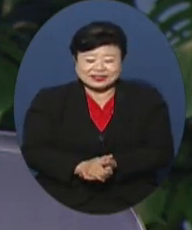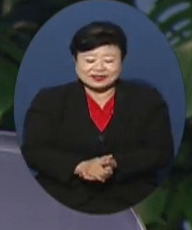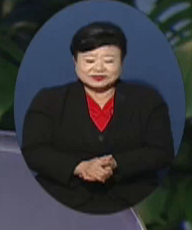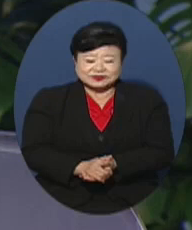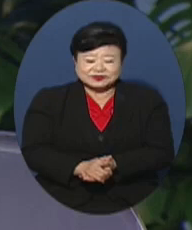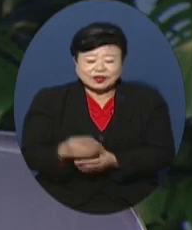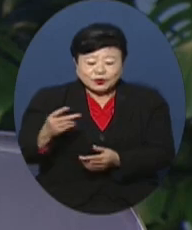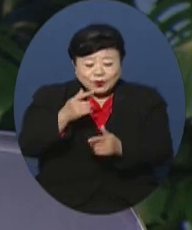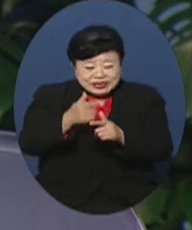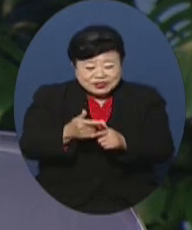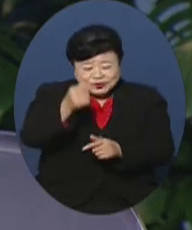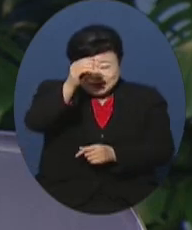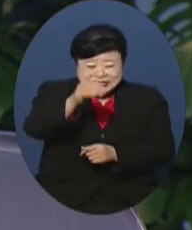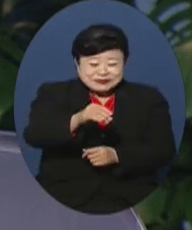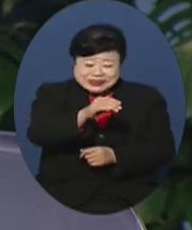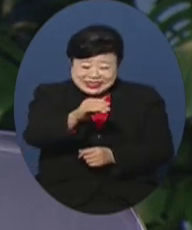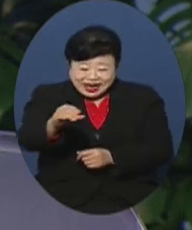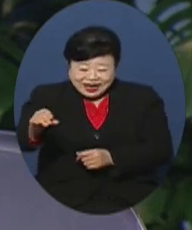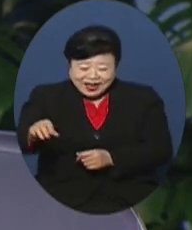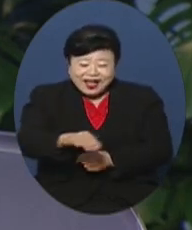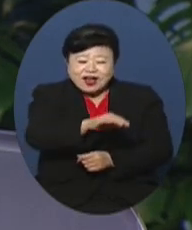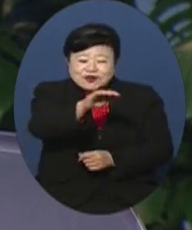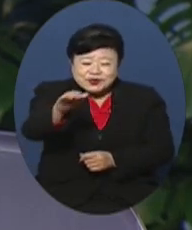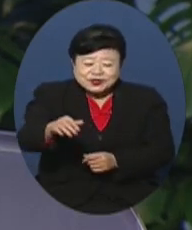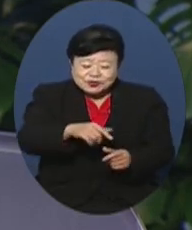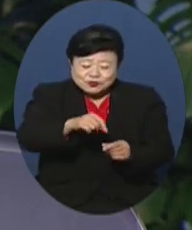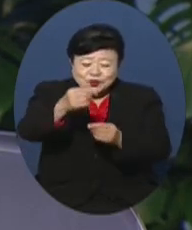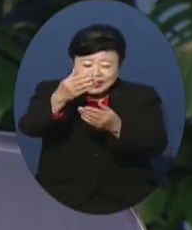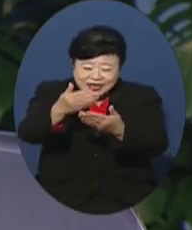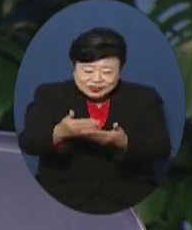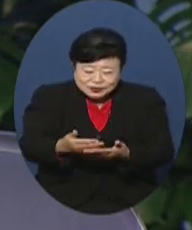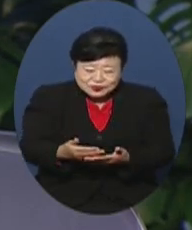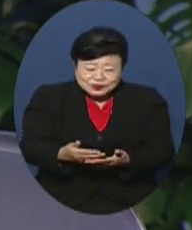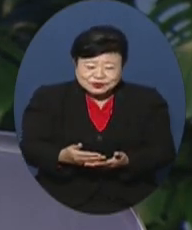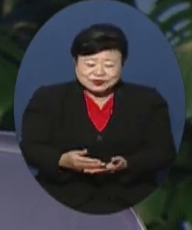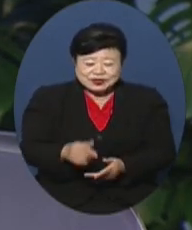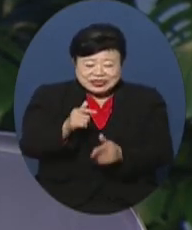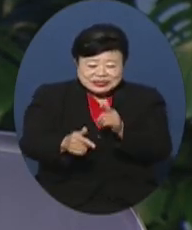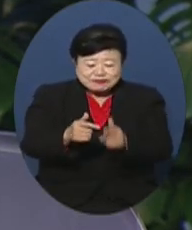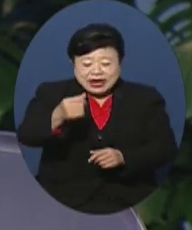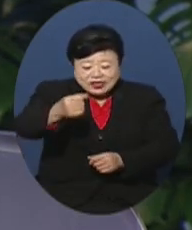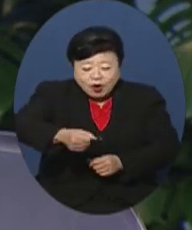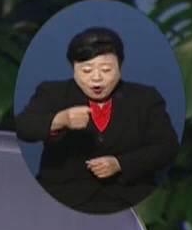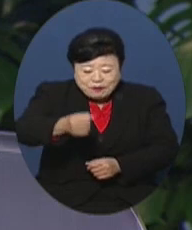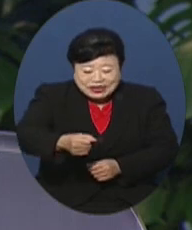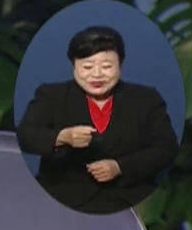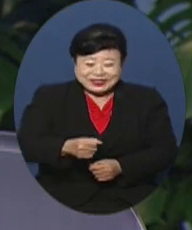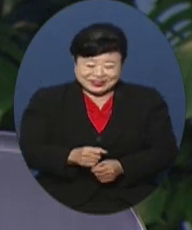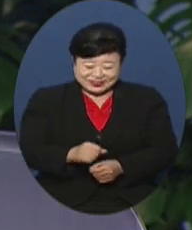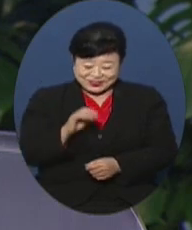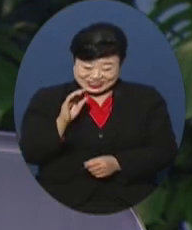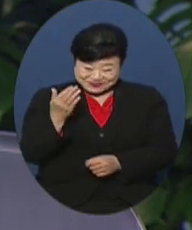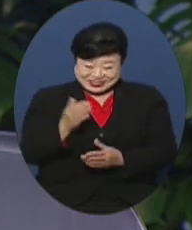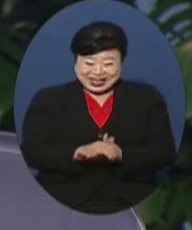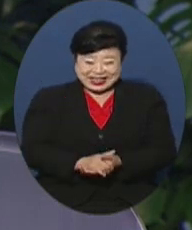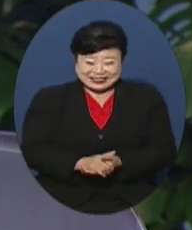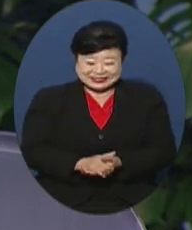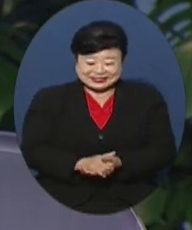그리고 예수님의 십자가가 우리를 구원하는 지팡이요 막대기인 것입니다.